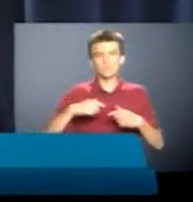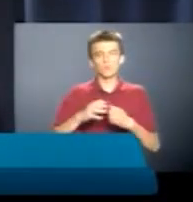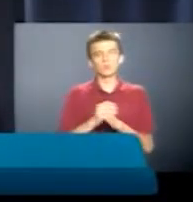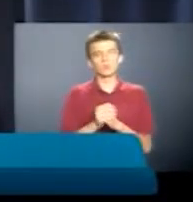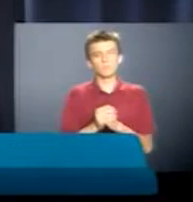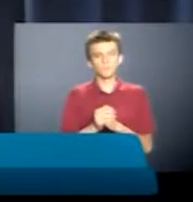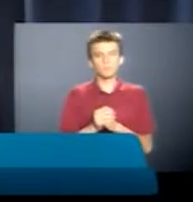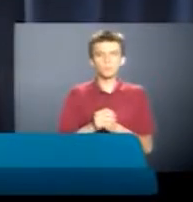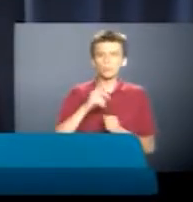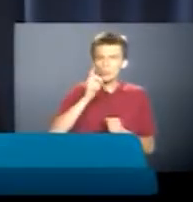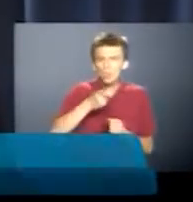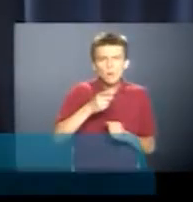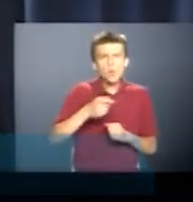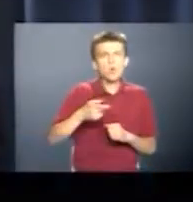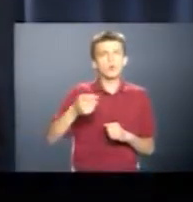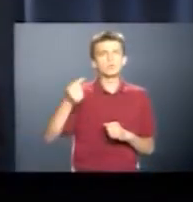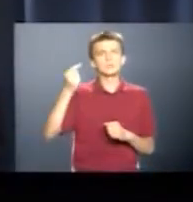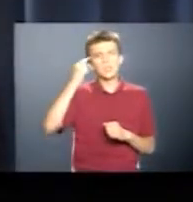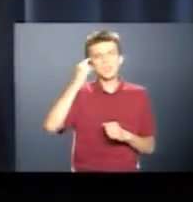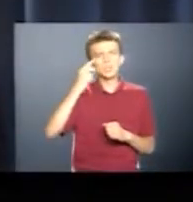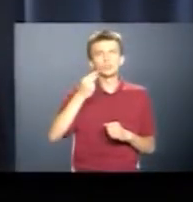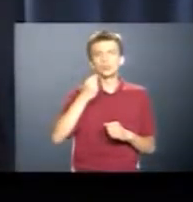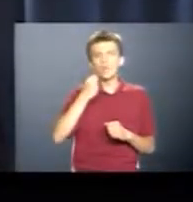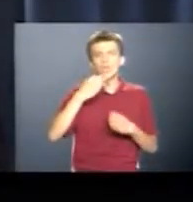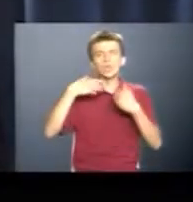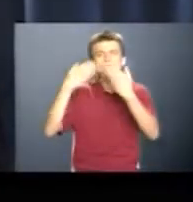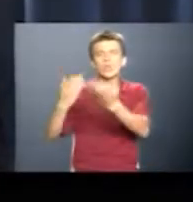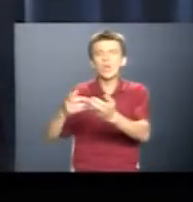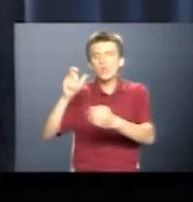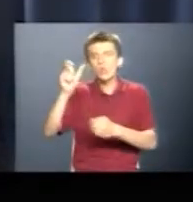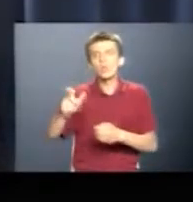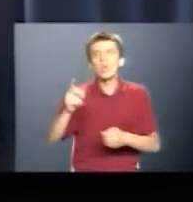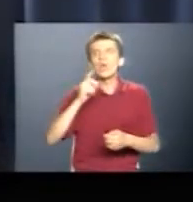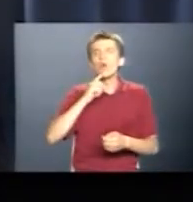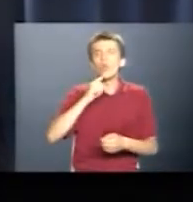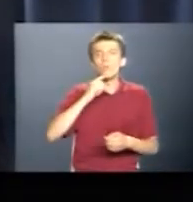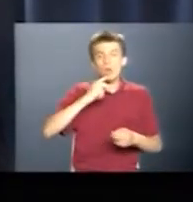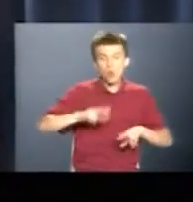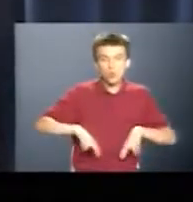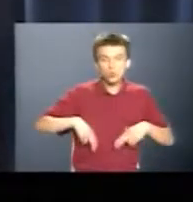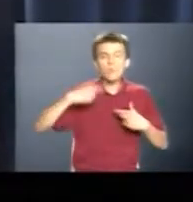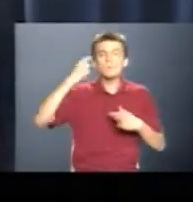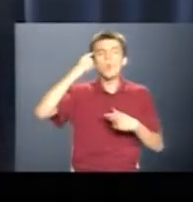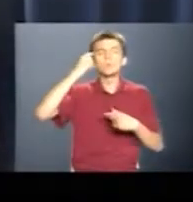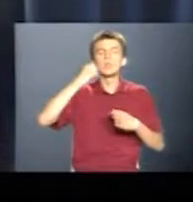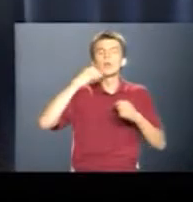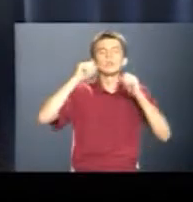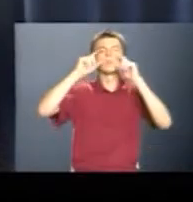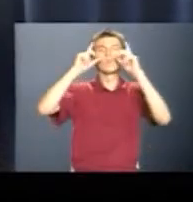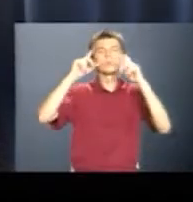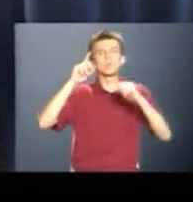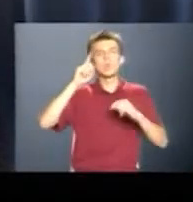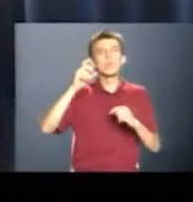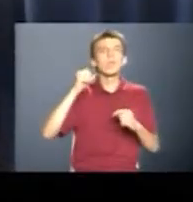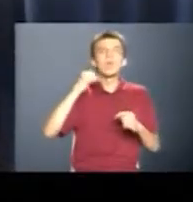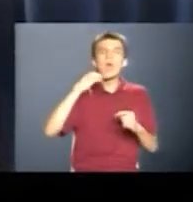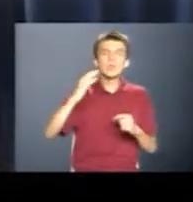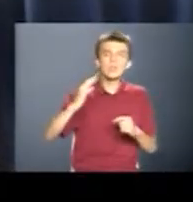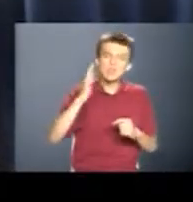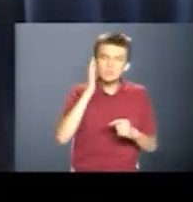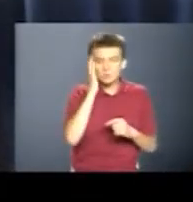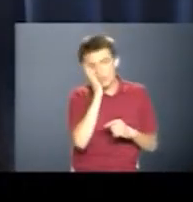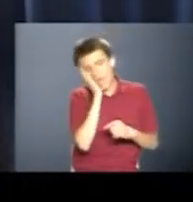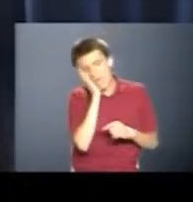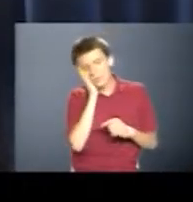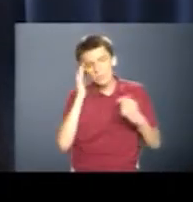posvetio. Moramo znati da je čovjek odan onome na koga pomisli ujutru i onome na koga pomisli